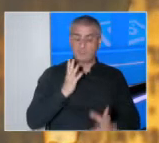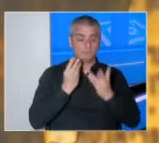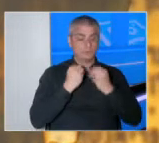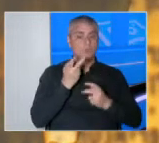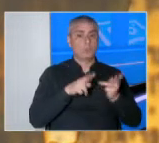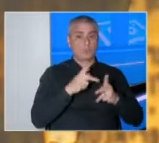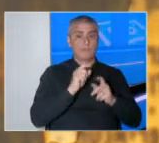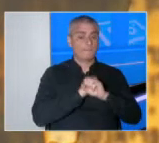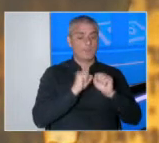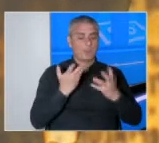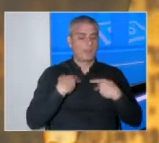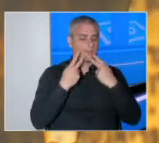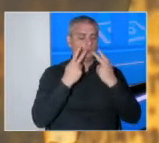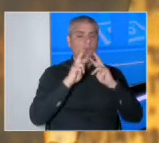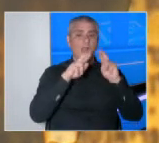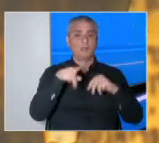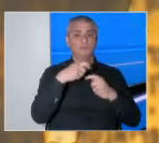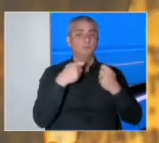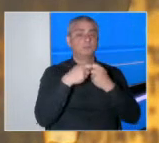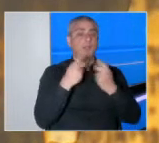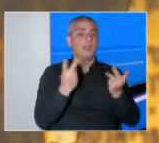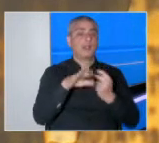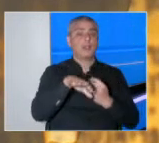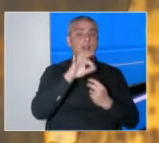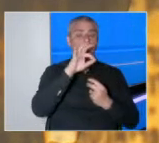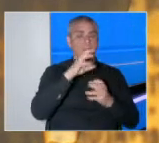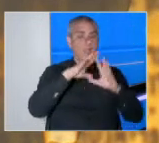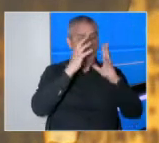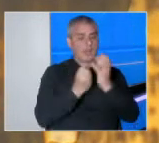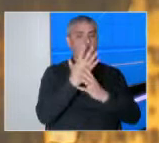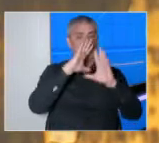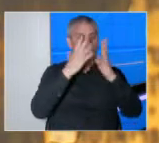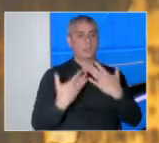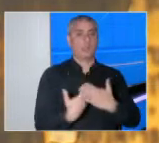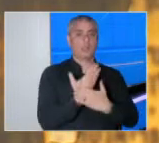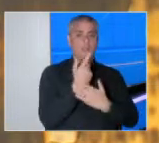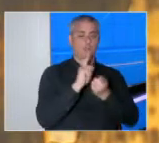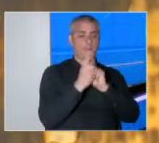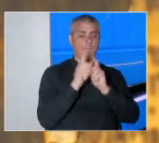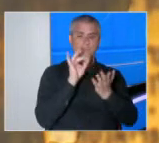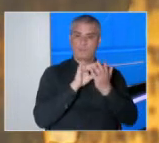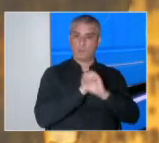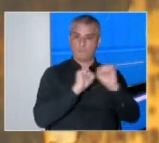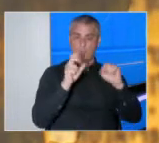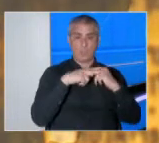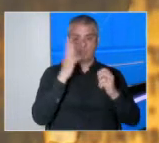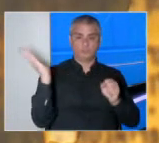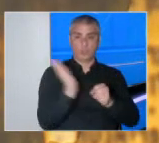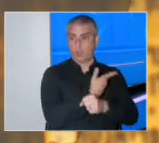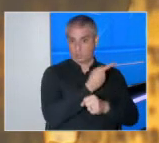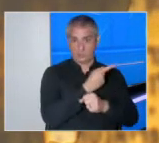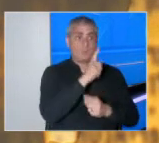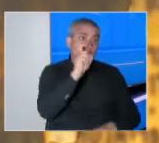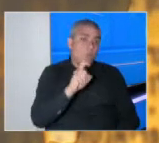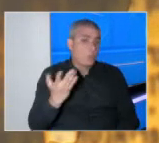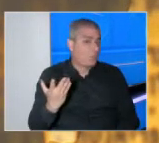משפחות הנופלים בפיגוע לתשובת הרשויות לאתר את האנדרטה או להקים חדשה במקום הפיגוע לאחר שזו הוסרה